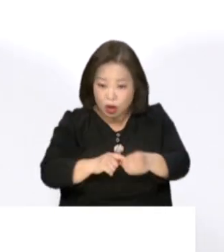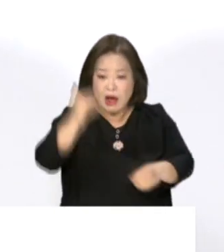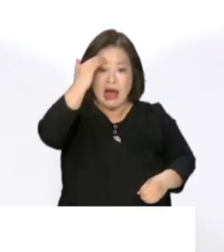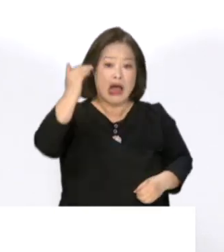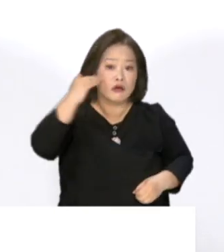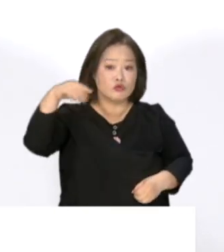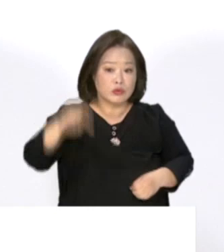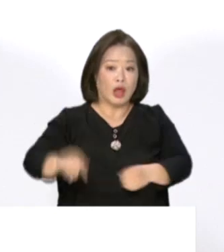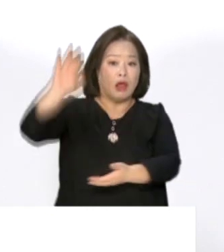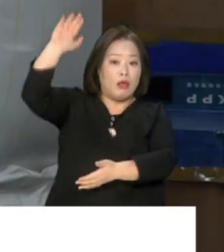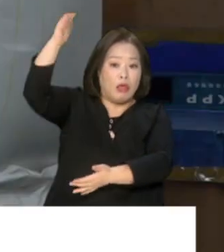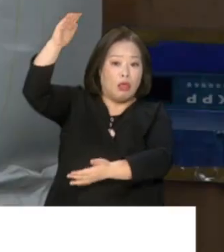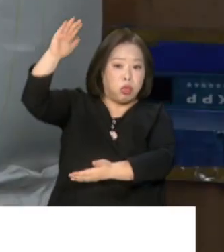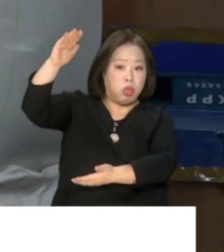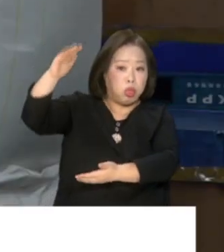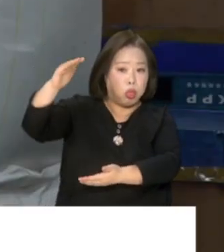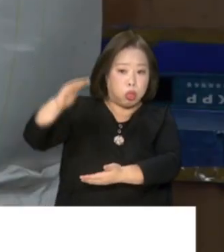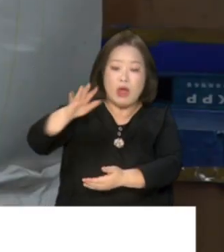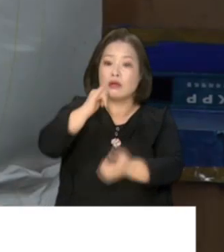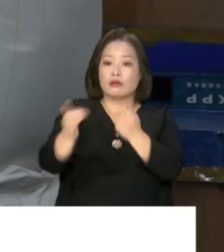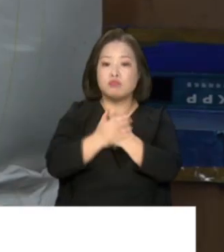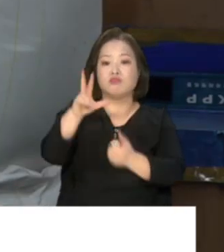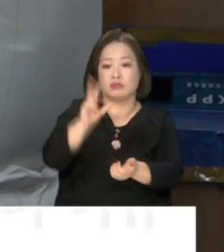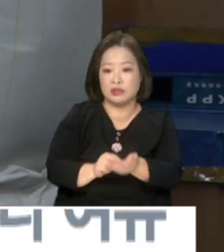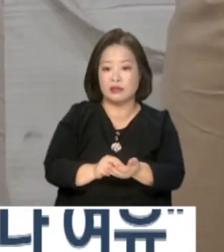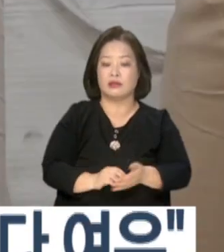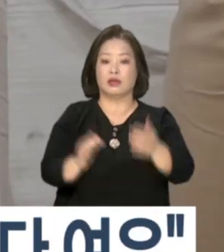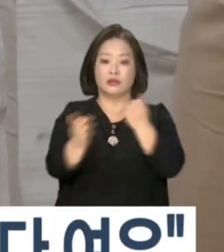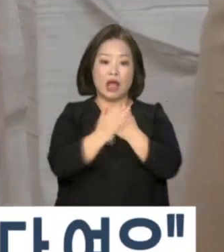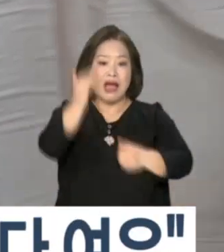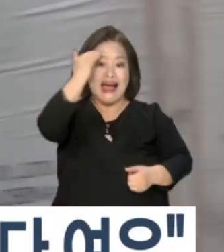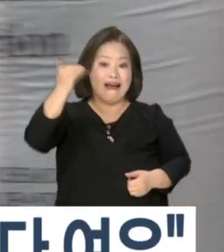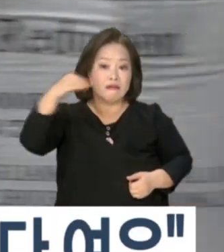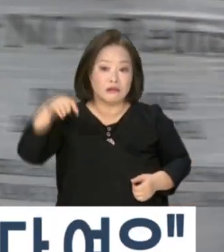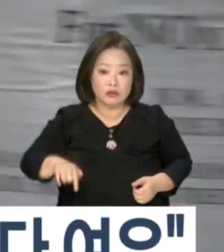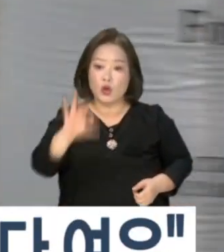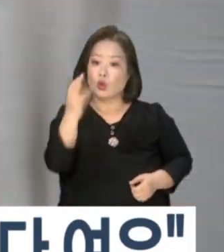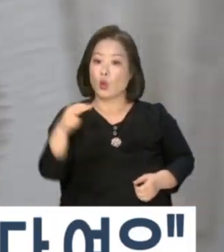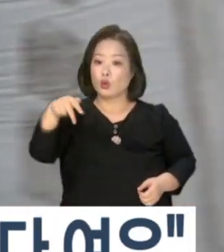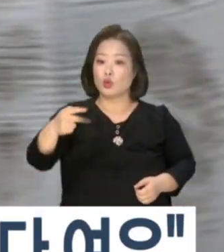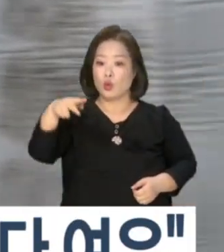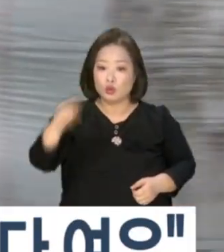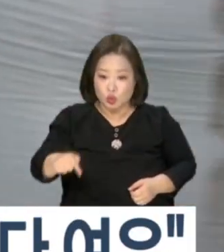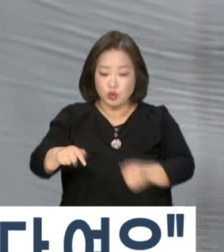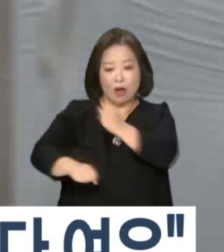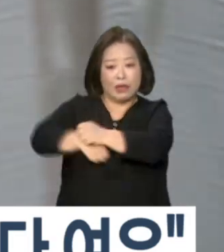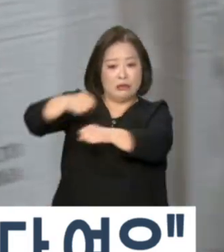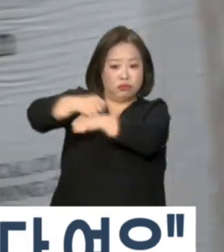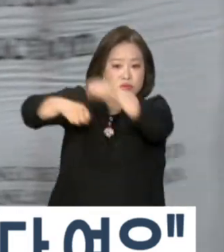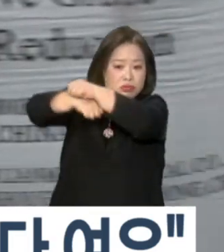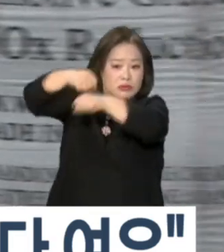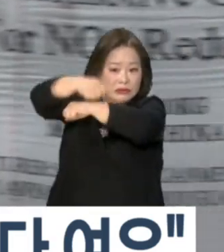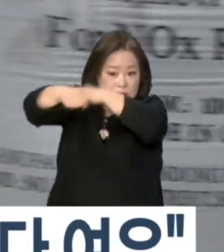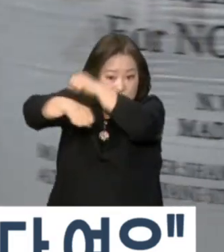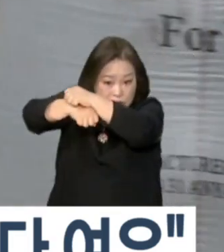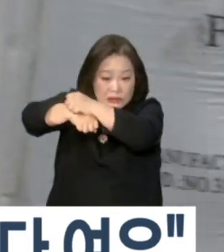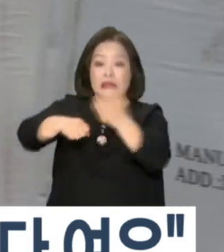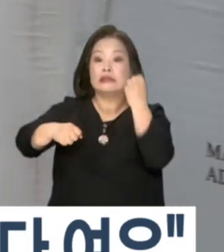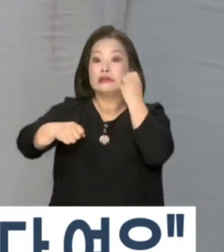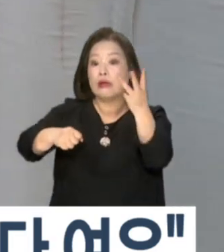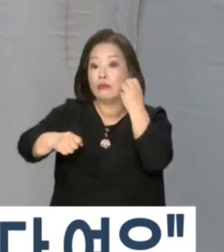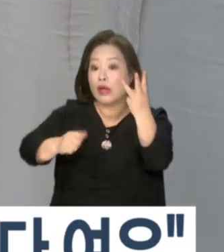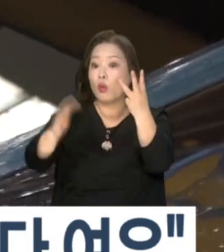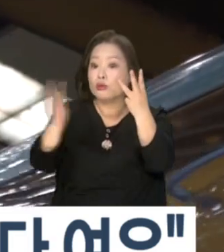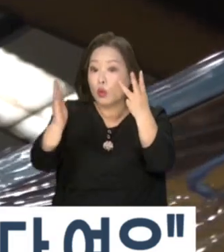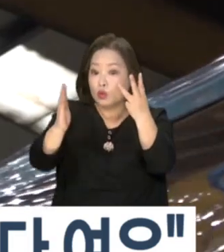부족 사태를 빚고 있어 12월 현재 국내 요소 비축량은 3개월분으로 2년 전보다 여유가 있는